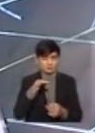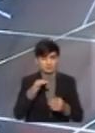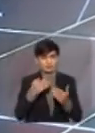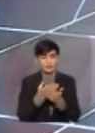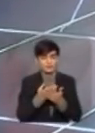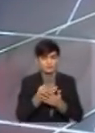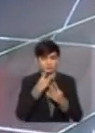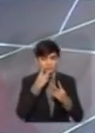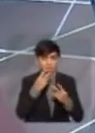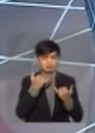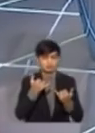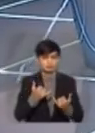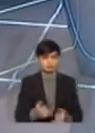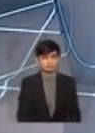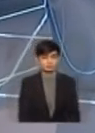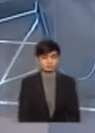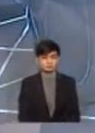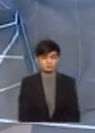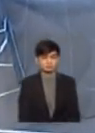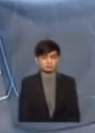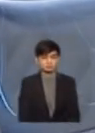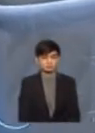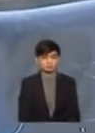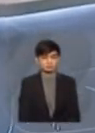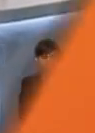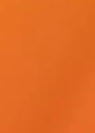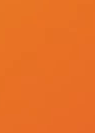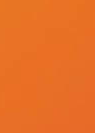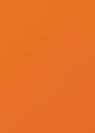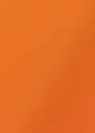таныс болыңыздар. Алдымен аңдатпа.